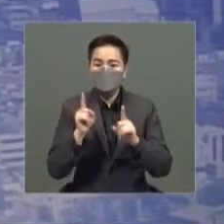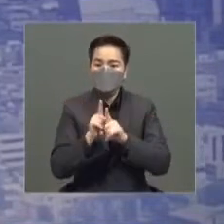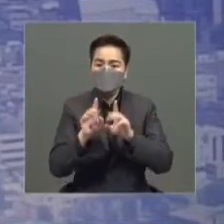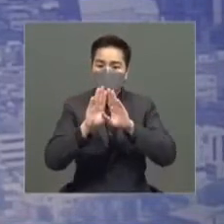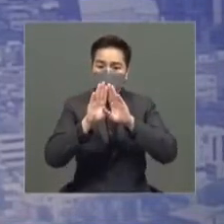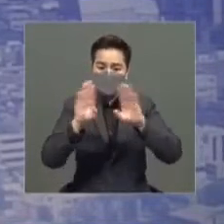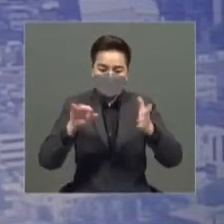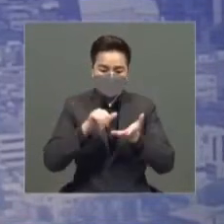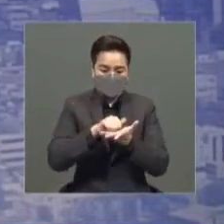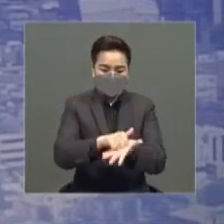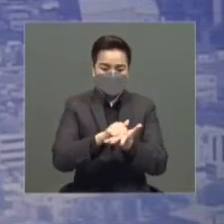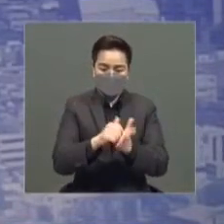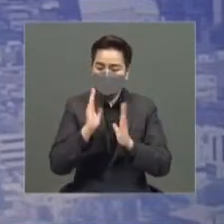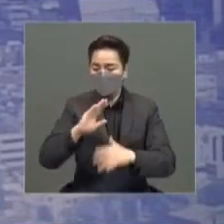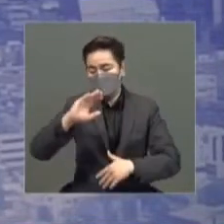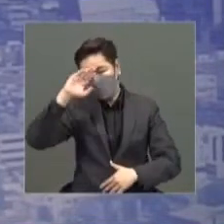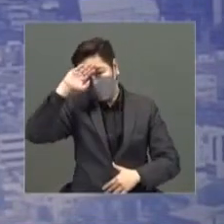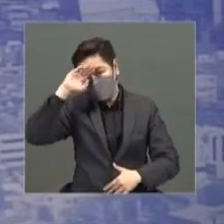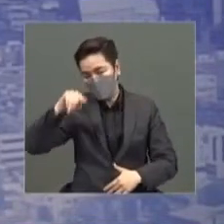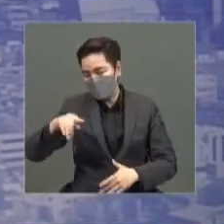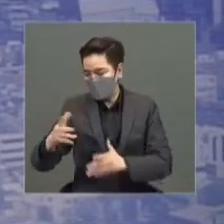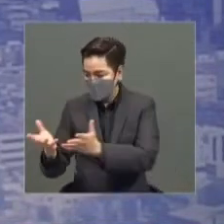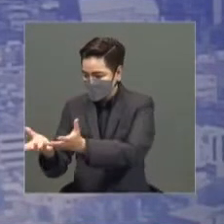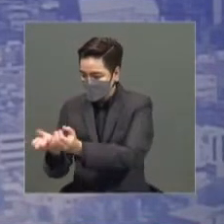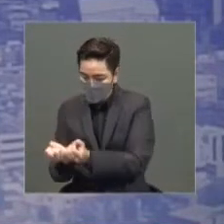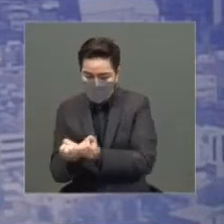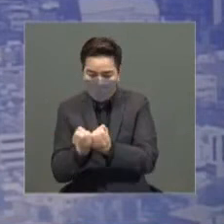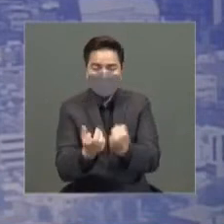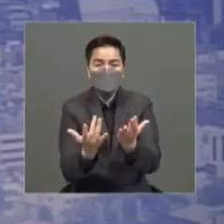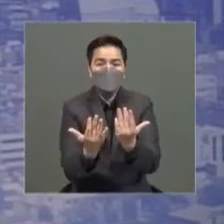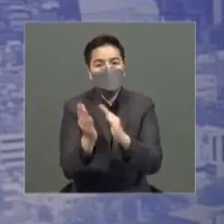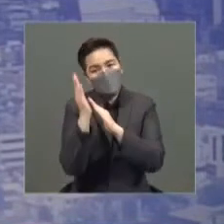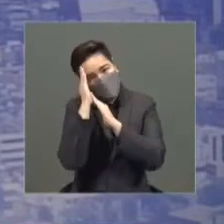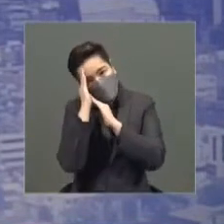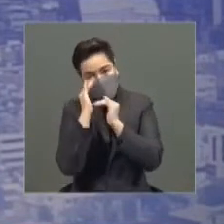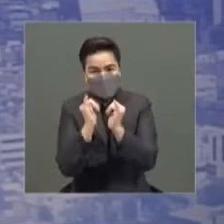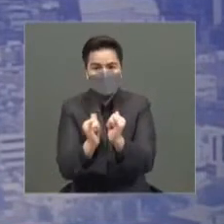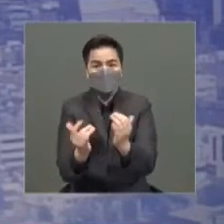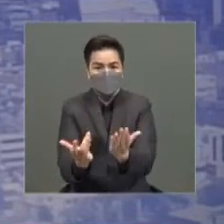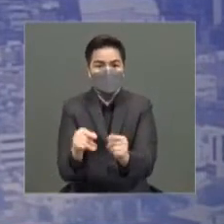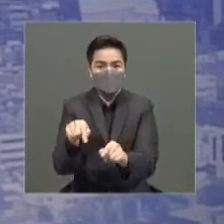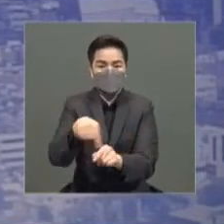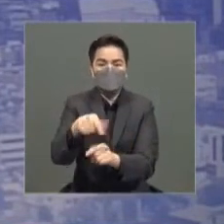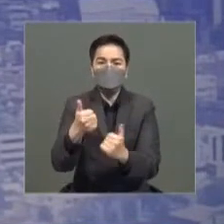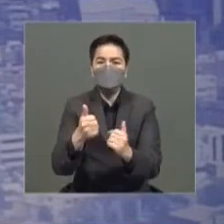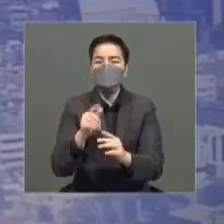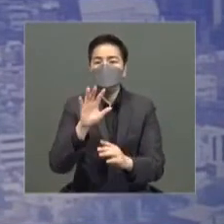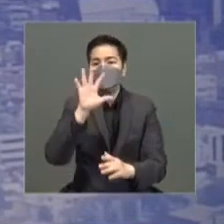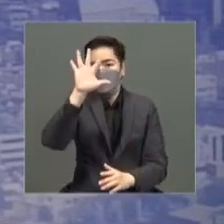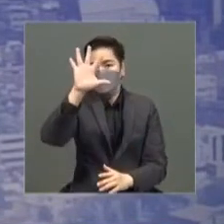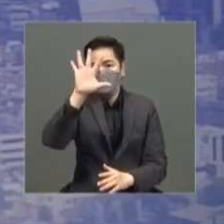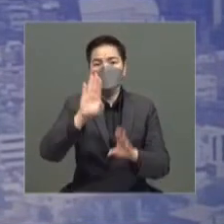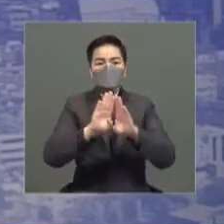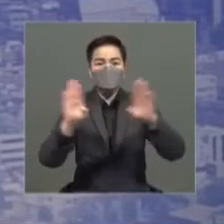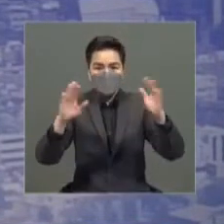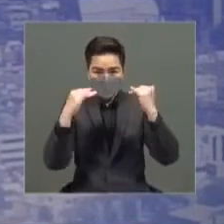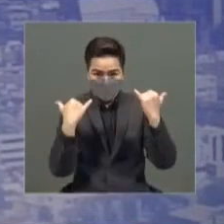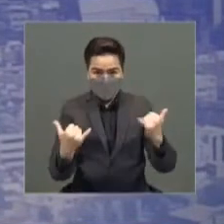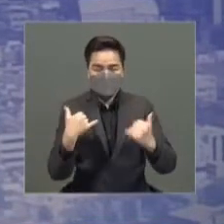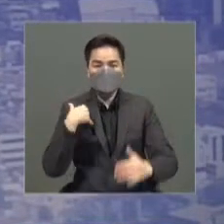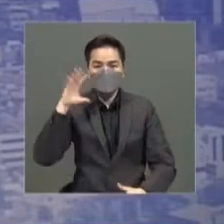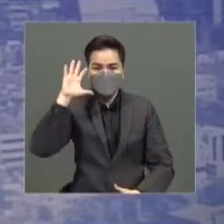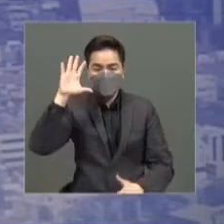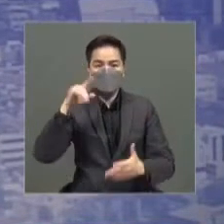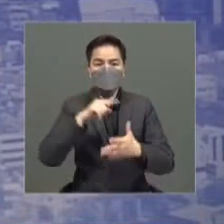ปิดให้บริการรับผู้ป่วยไปยังศูนย์พักคอยรอเตียงที่ว่าเนี่ยนะคะได้5ศูนย์ที่เปิดได้ทันที